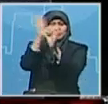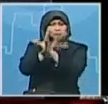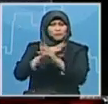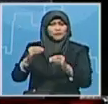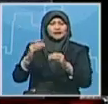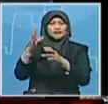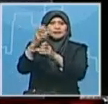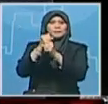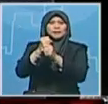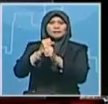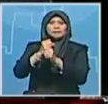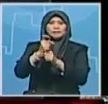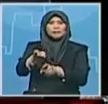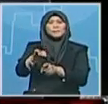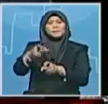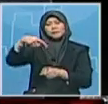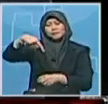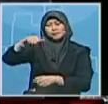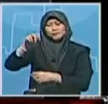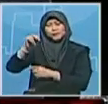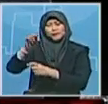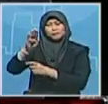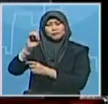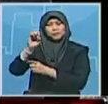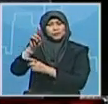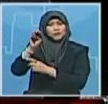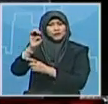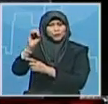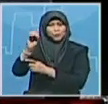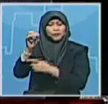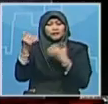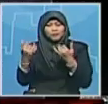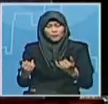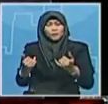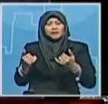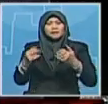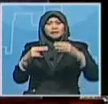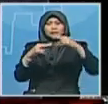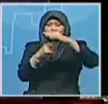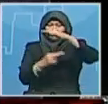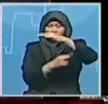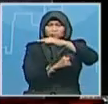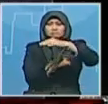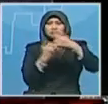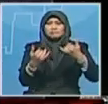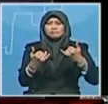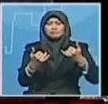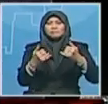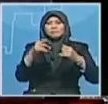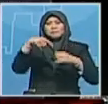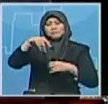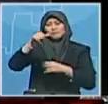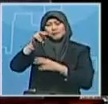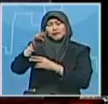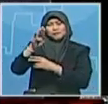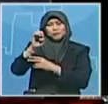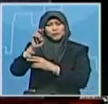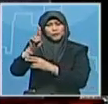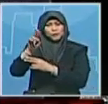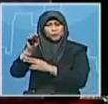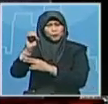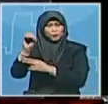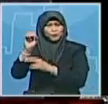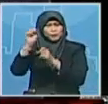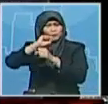Pan Borneo. Untuk memenuhi janji tersebutlah, maka Pan Borneo Sabah, Pan Borneo Sarawak dilaksanakan. Di mana Sarawak